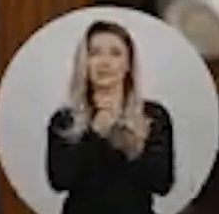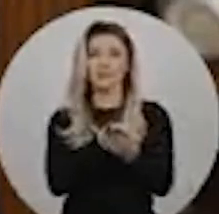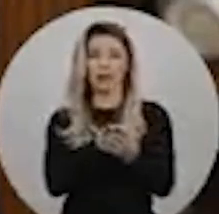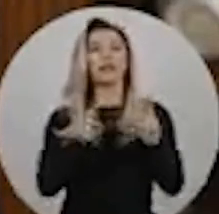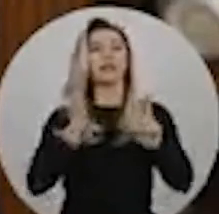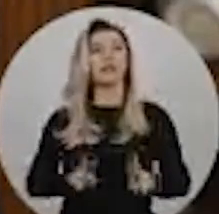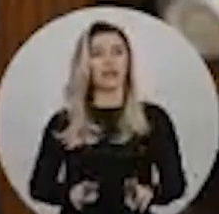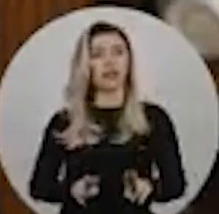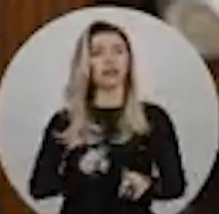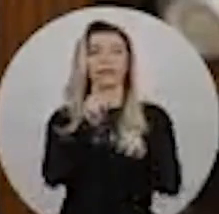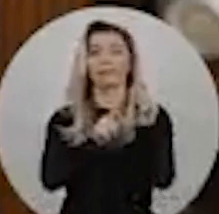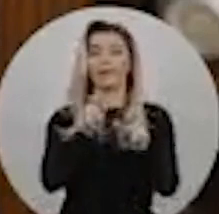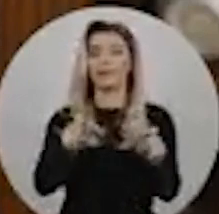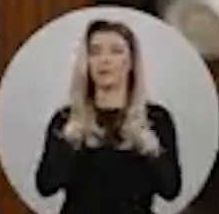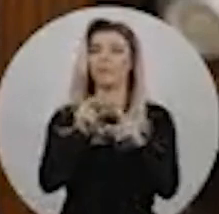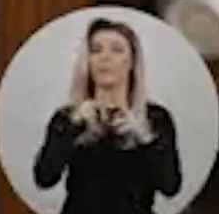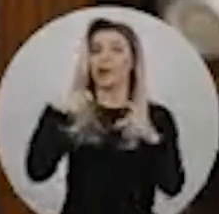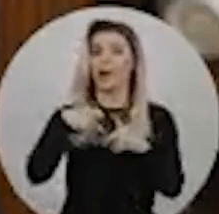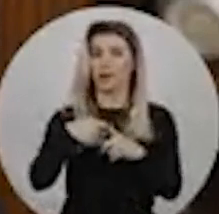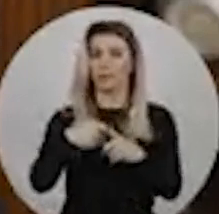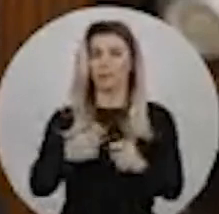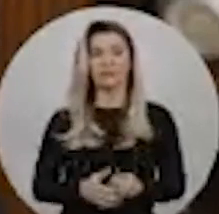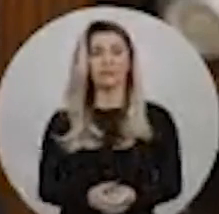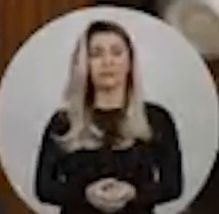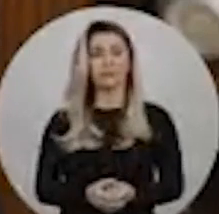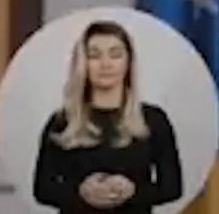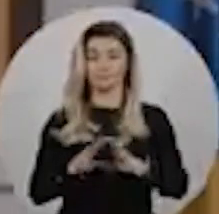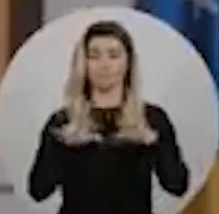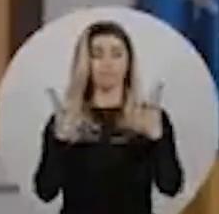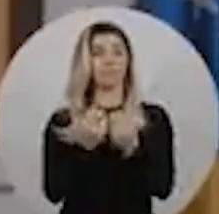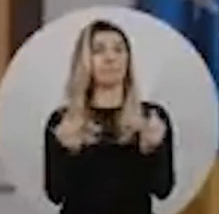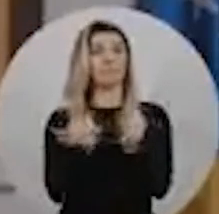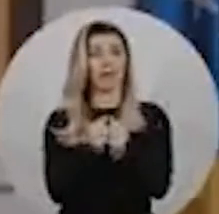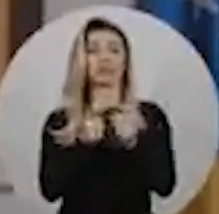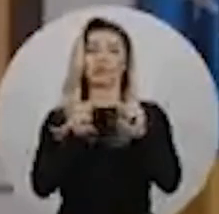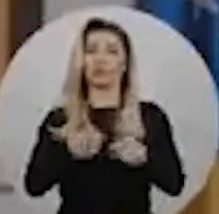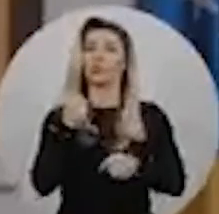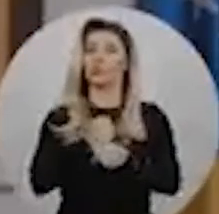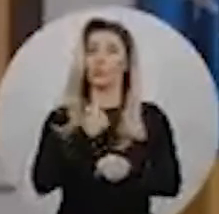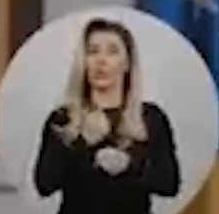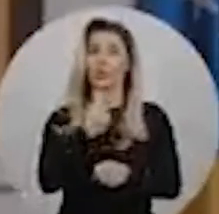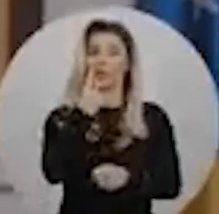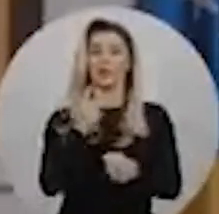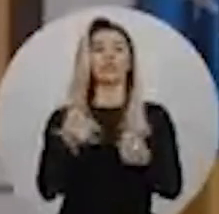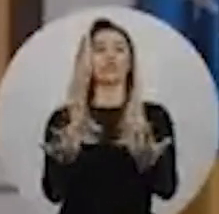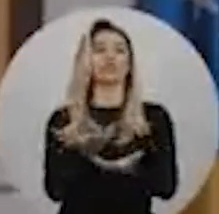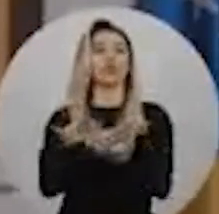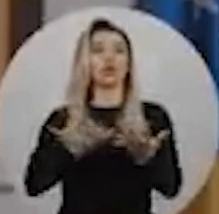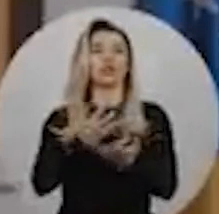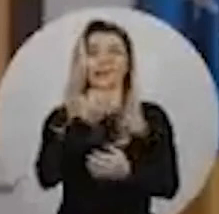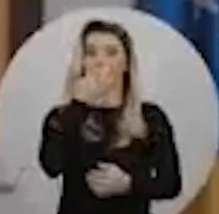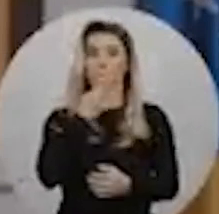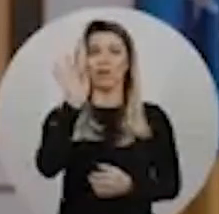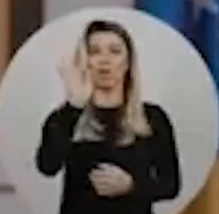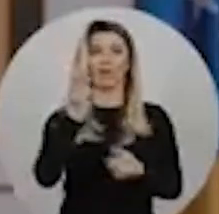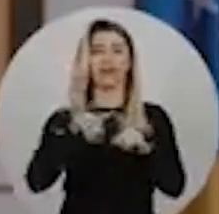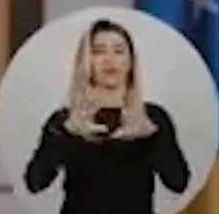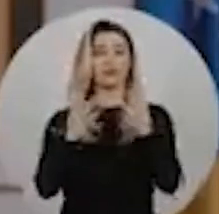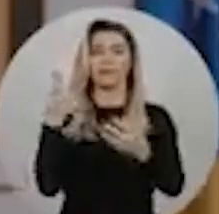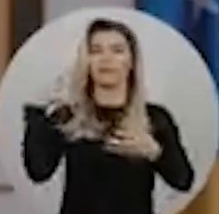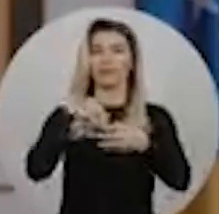respektimin e të drejtave të personave me aftësitë kufizuara. Së bashku do të punojmë për një shoqëri me gjithë